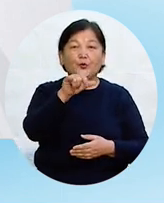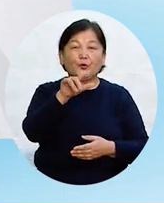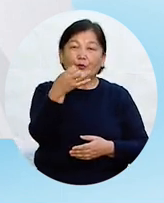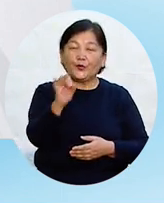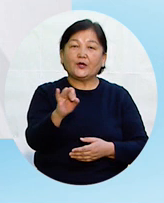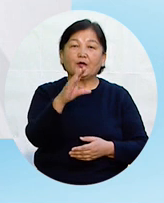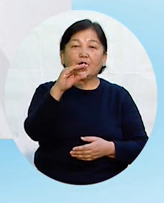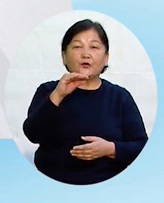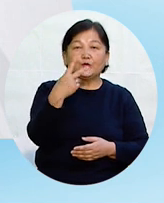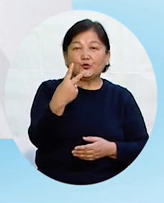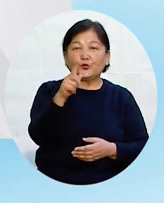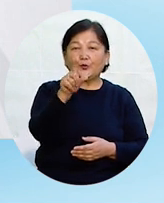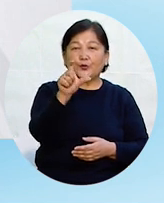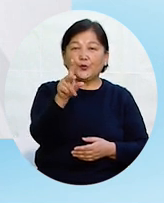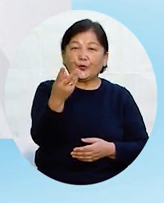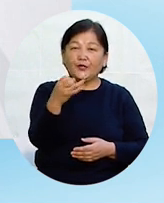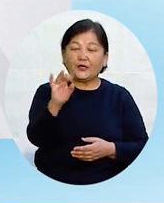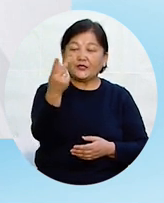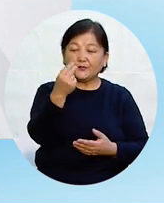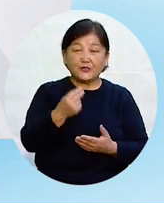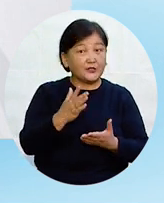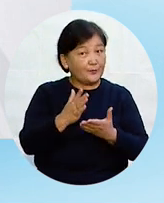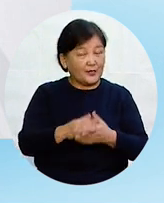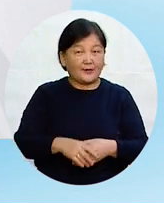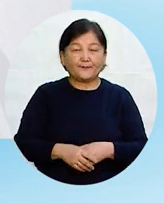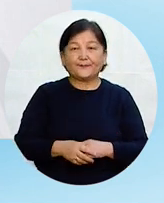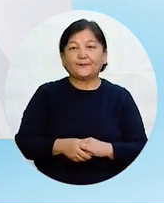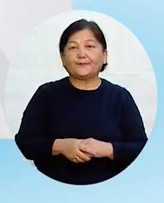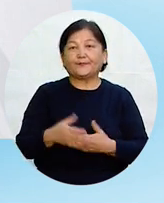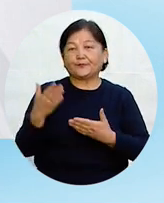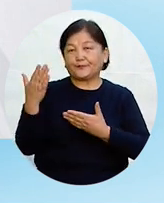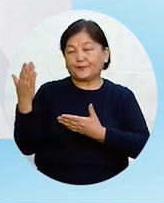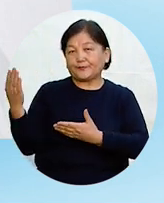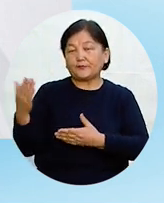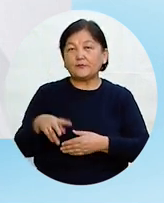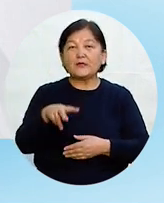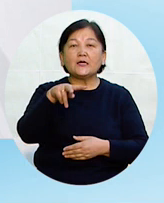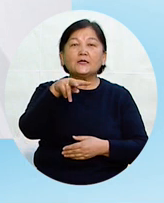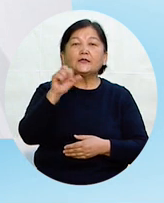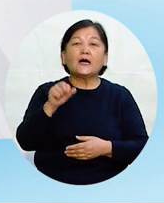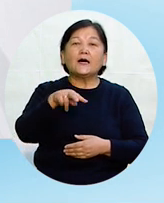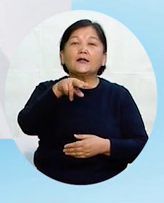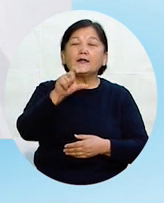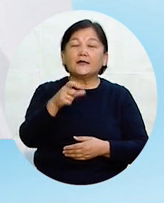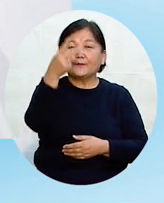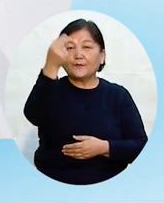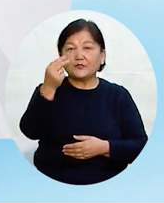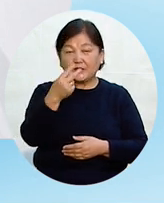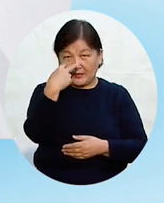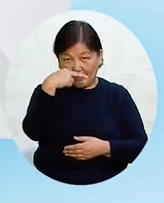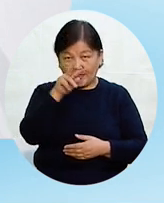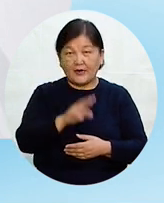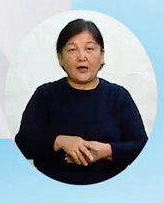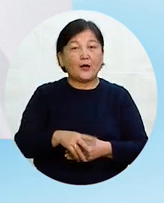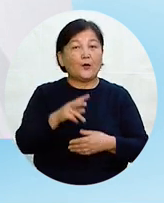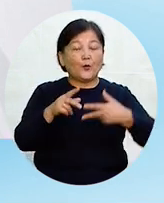бичиж байжээ. За дараах жишээн дээрээс анхаарал аваарай хүмүүдээ. За лалэгийн бичлэгийн хэлбэрийг анхаараарай хүмүүдээ. Үг